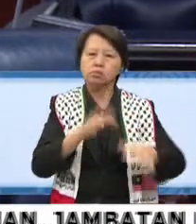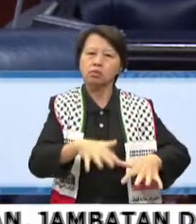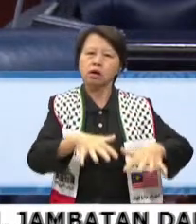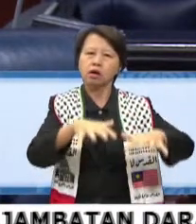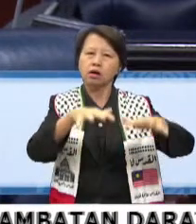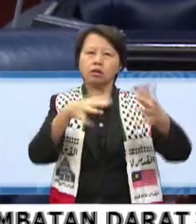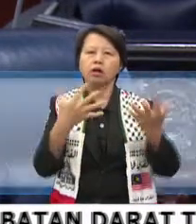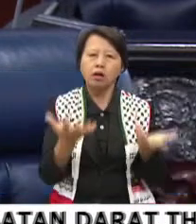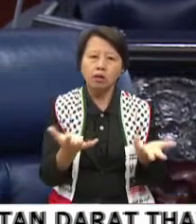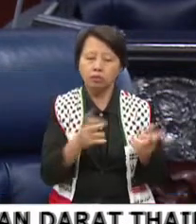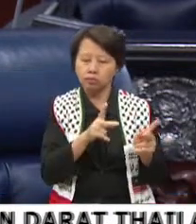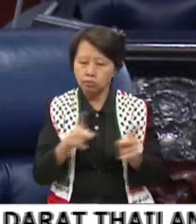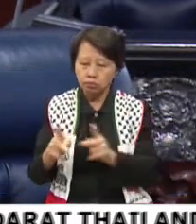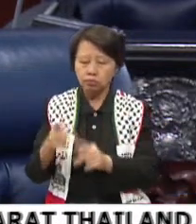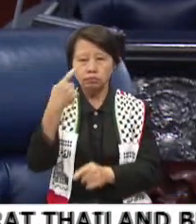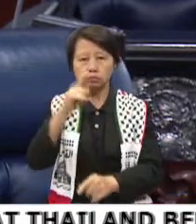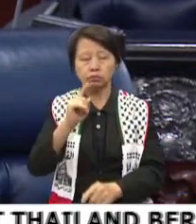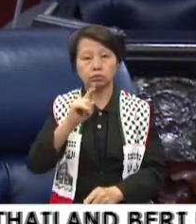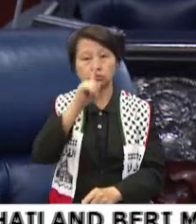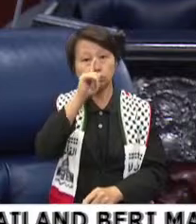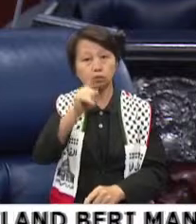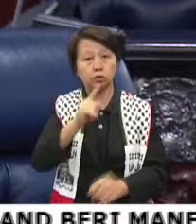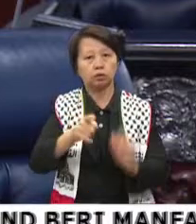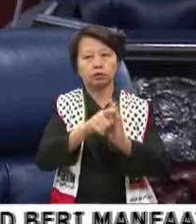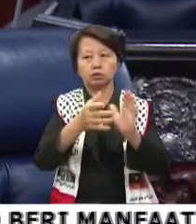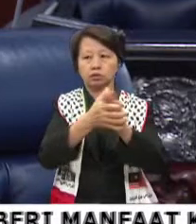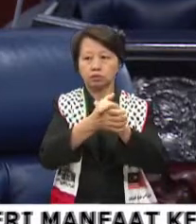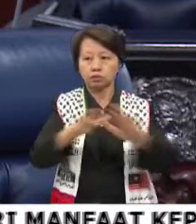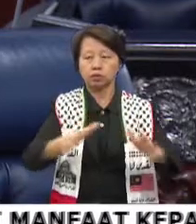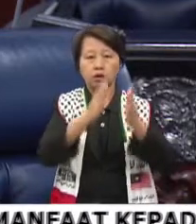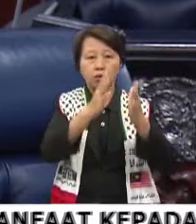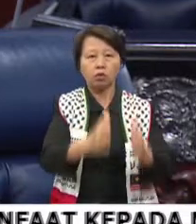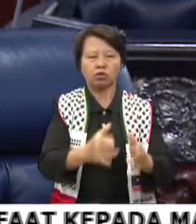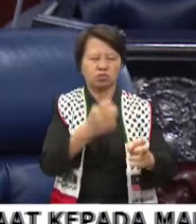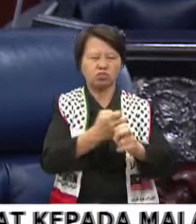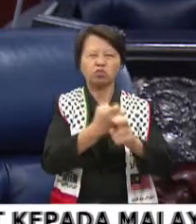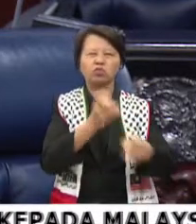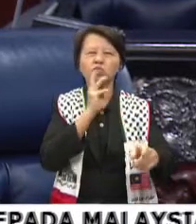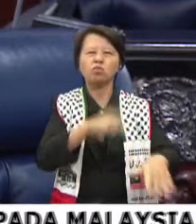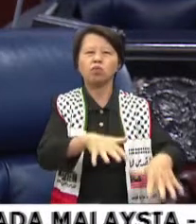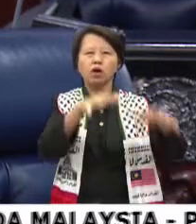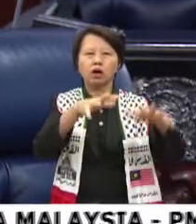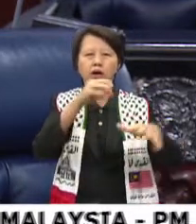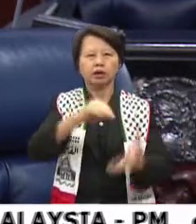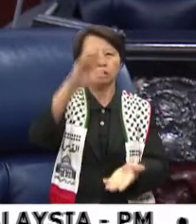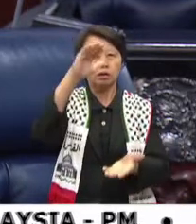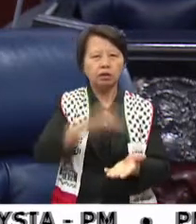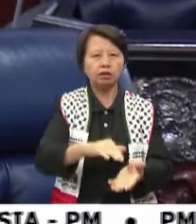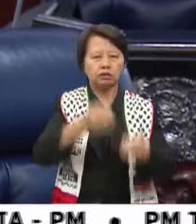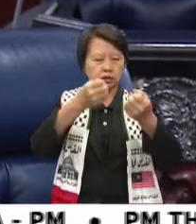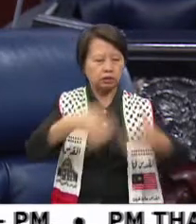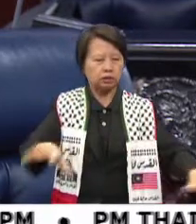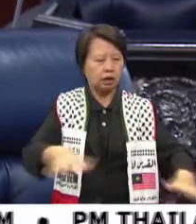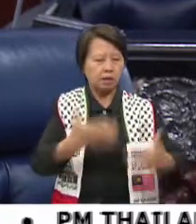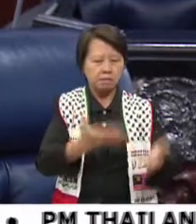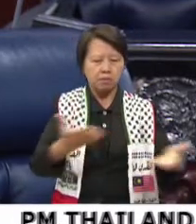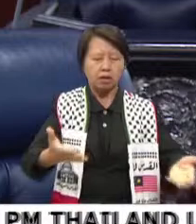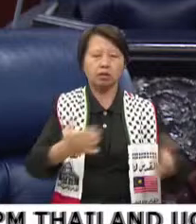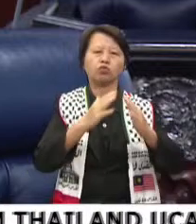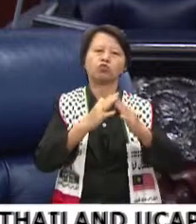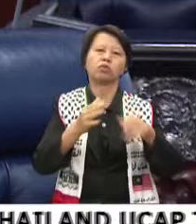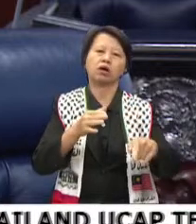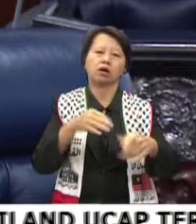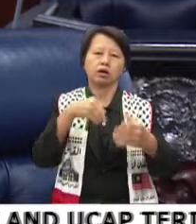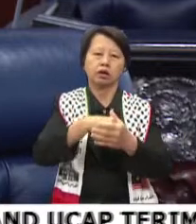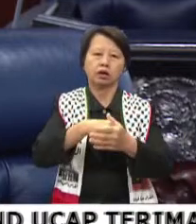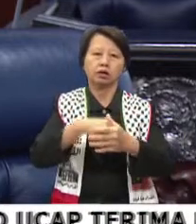banjir bagi memastikan keselamatan mangsa banjir dan meminimumkan kehilangan harta benda dalam musim